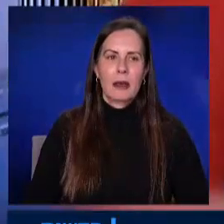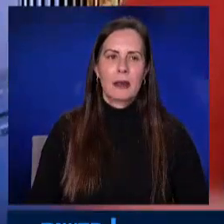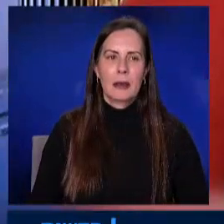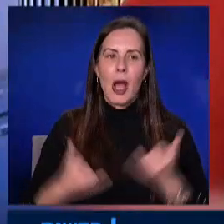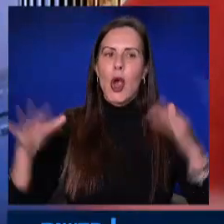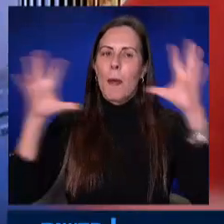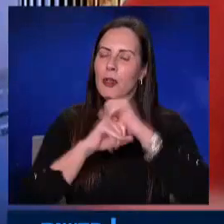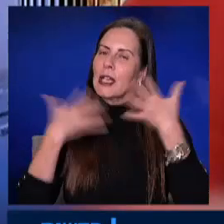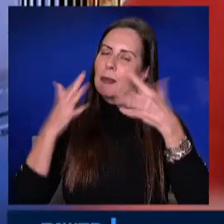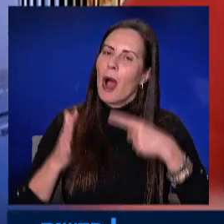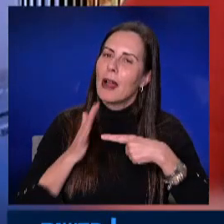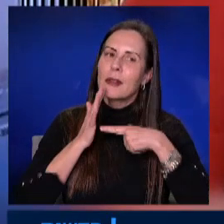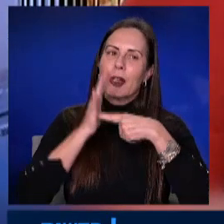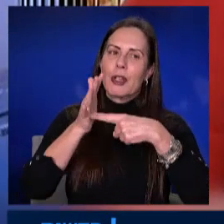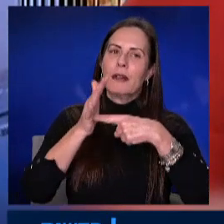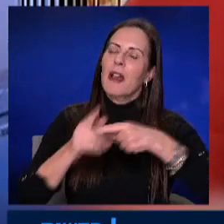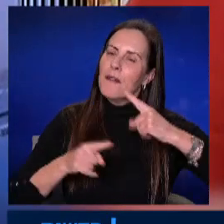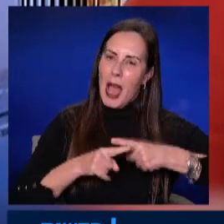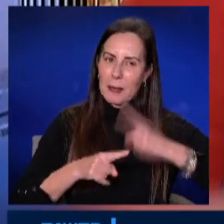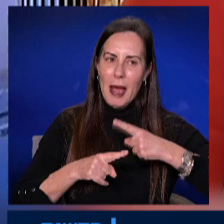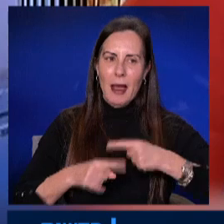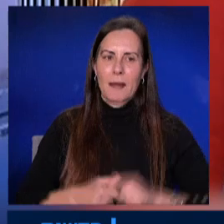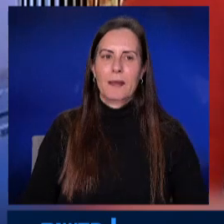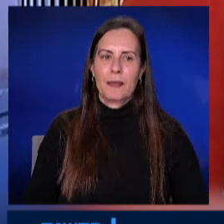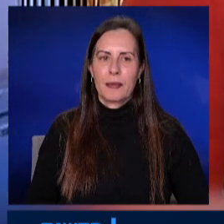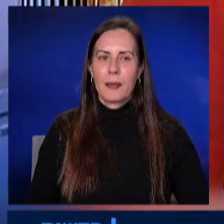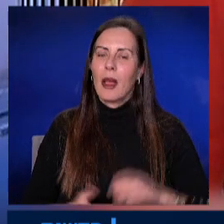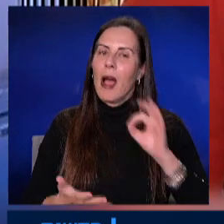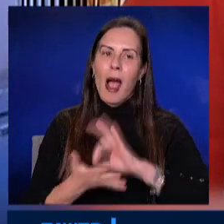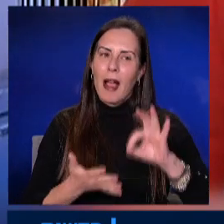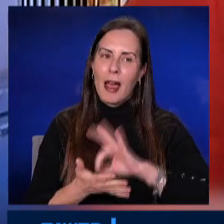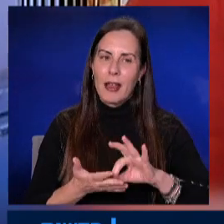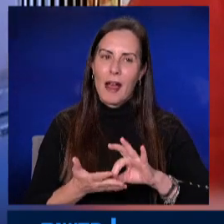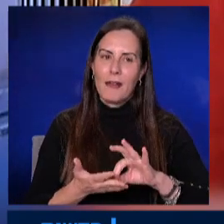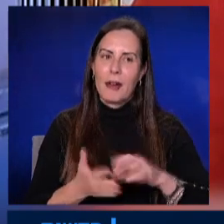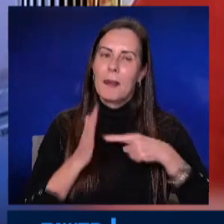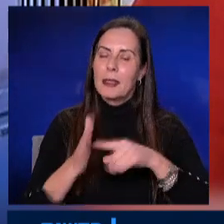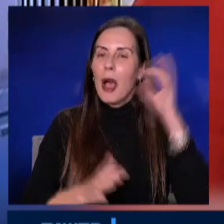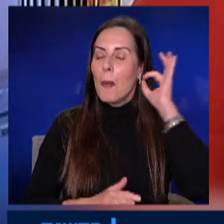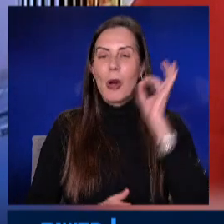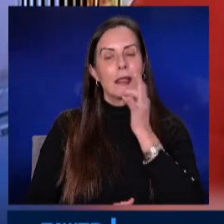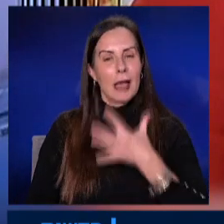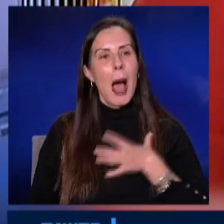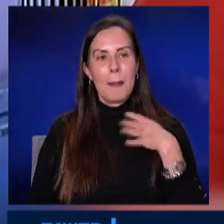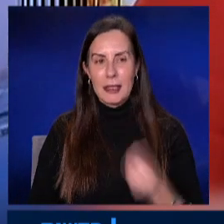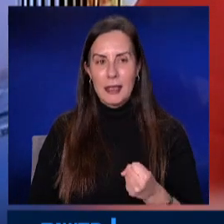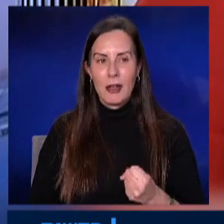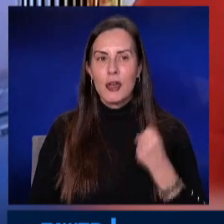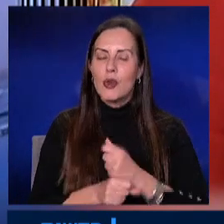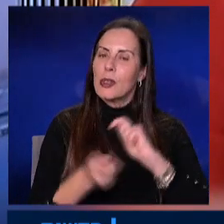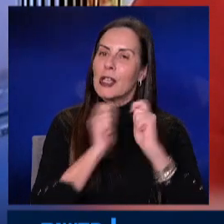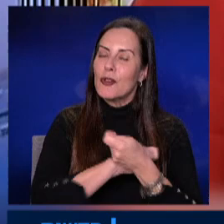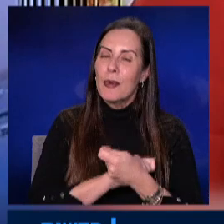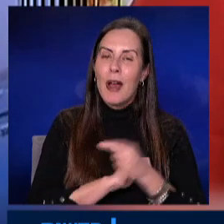Tonight we have a story of inspiration and perseverance. CBS's Jan Crawford introduces us to a brave young woman who is creating